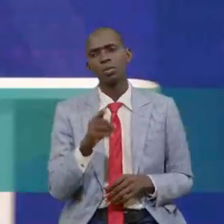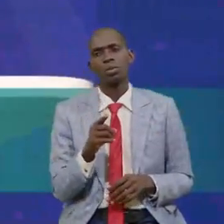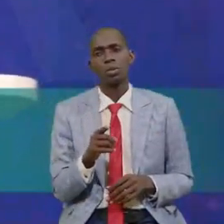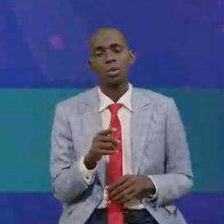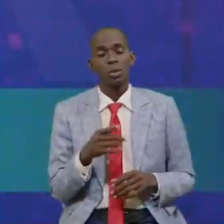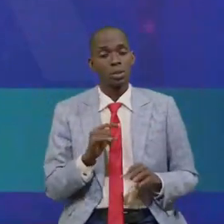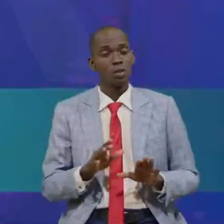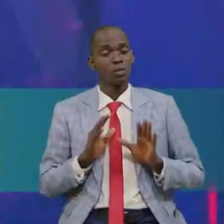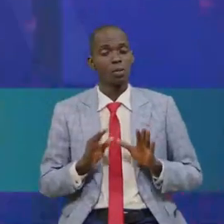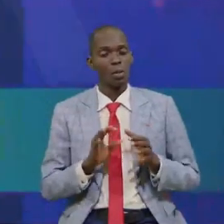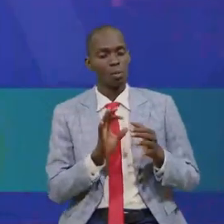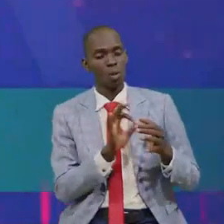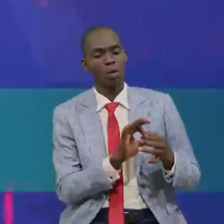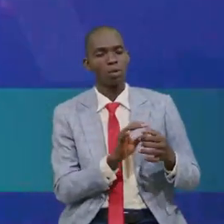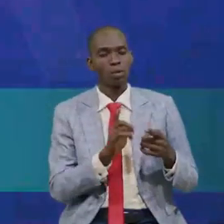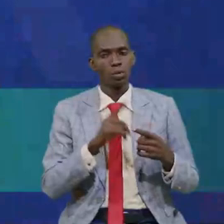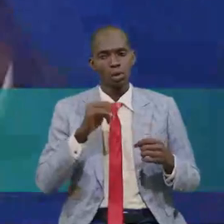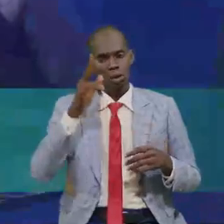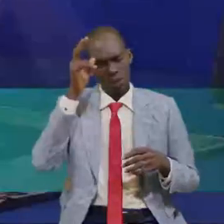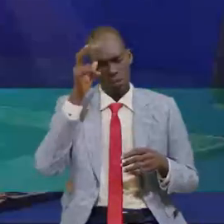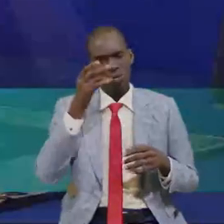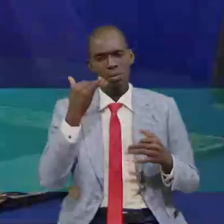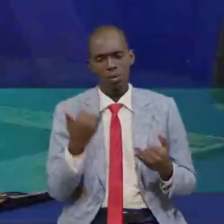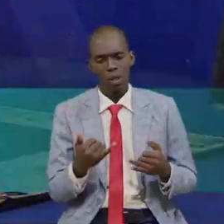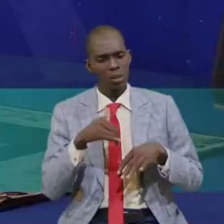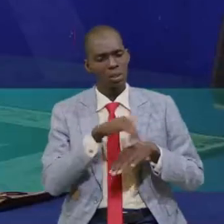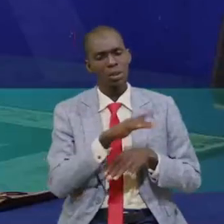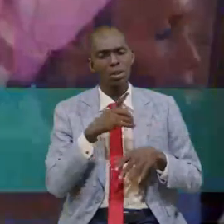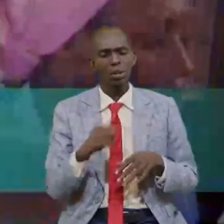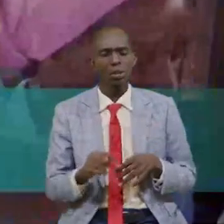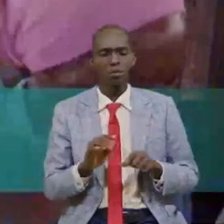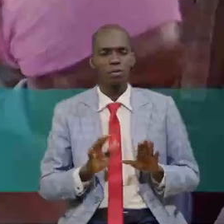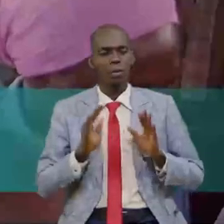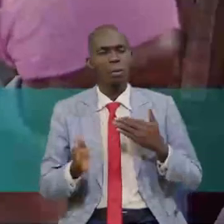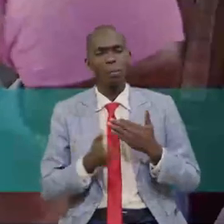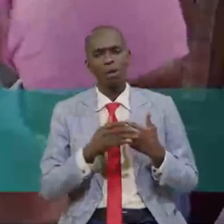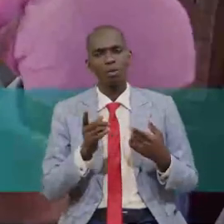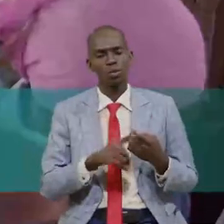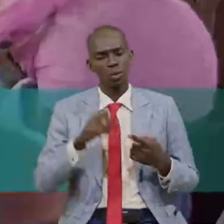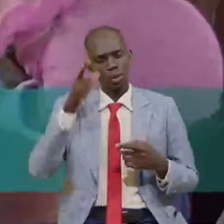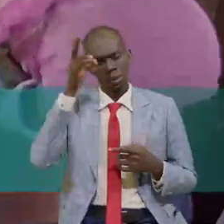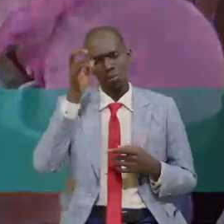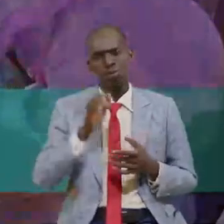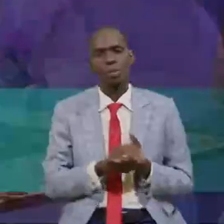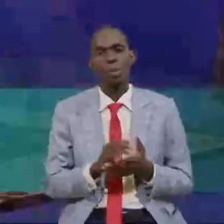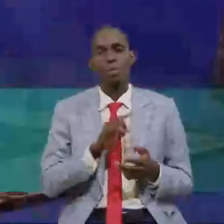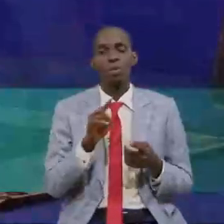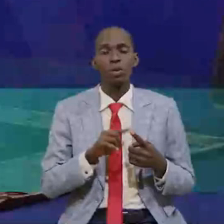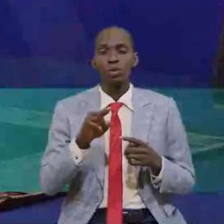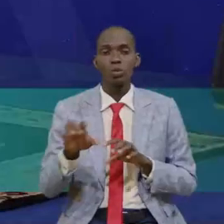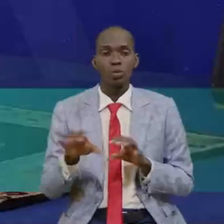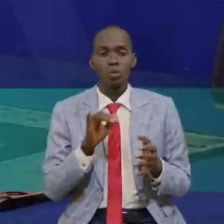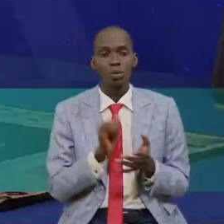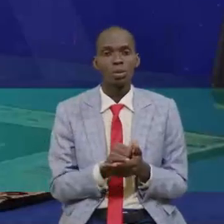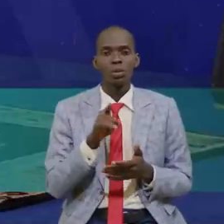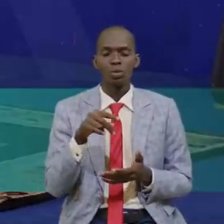elle appartient au diable. Retourne-la à l'envoyeur. Et quand tu le feras,